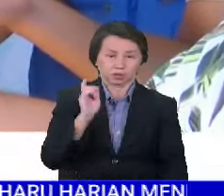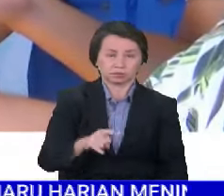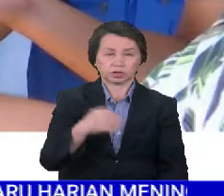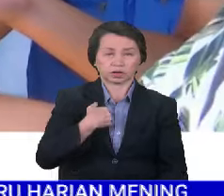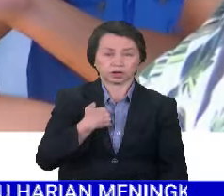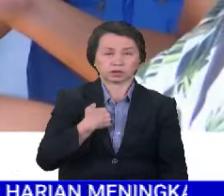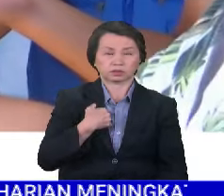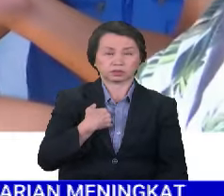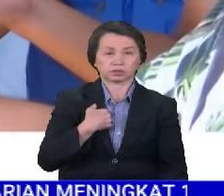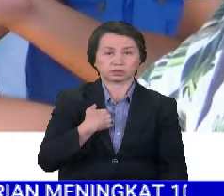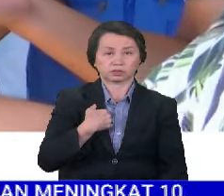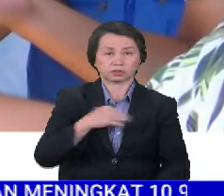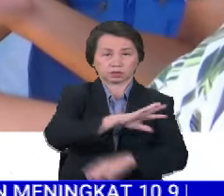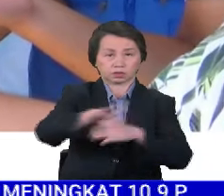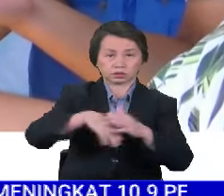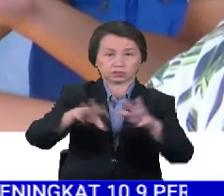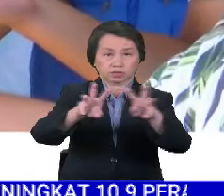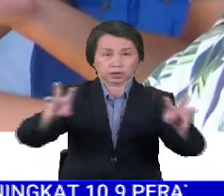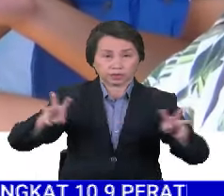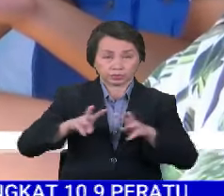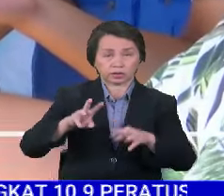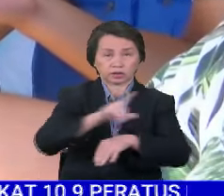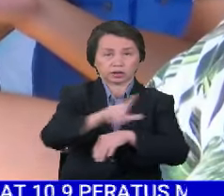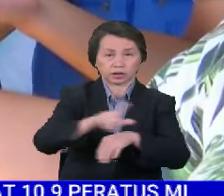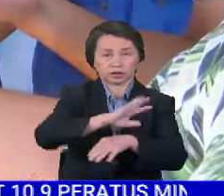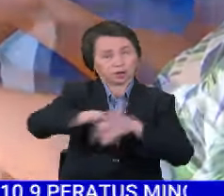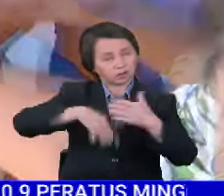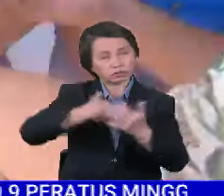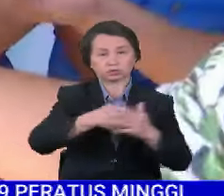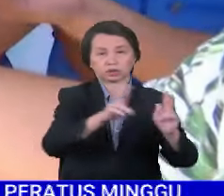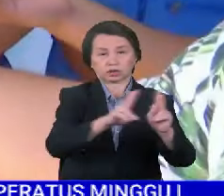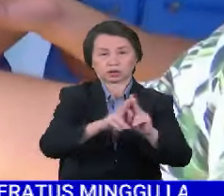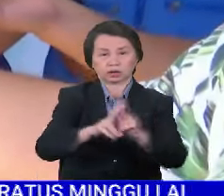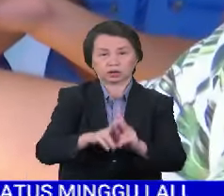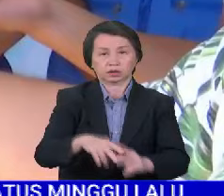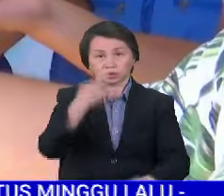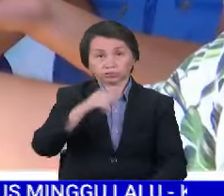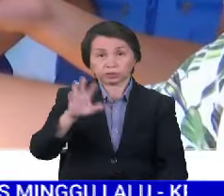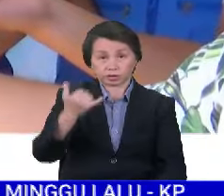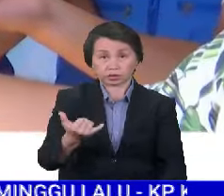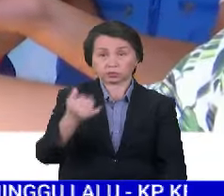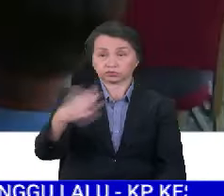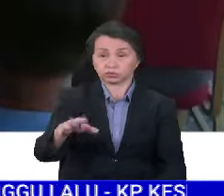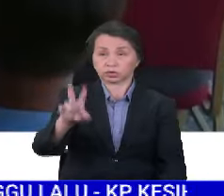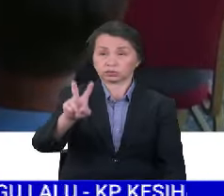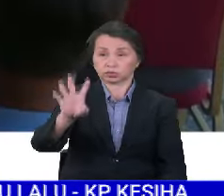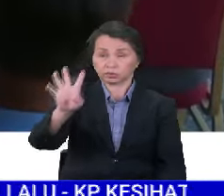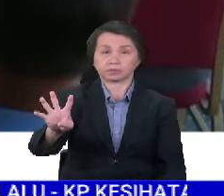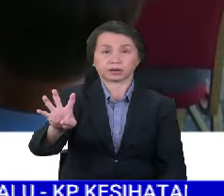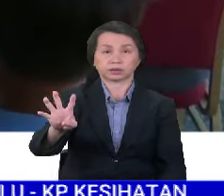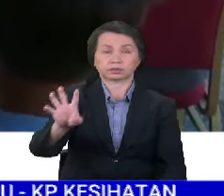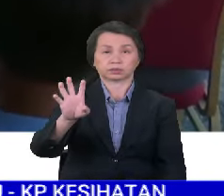diseluruh Wilayah Sungai monilifera disuruh Kampung level Labuan inilah 24 sudah persatuan comidos penemuan ini